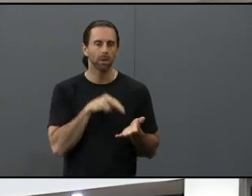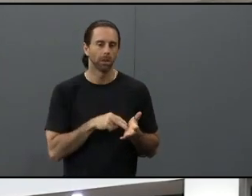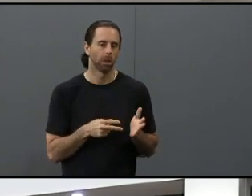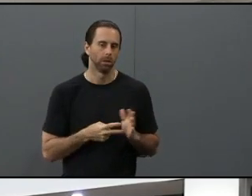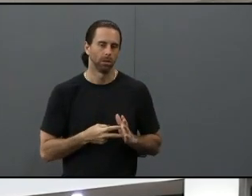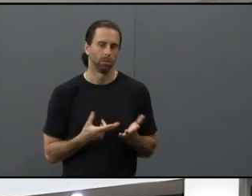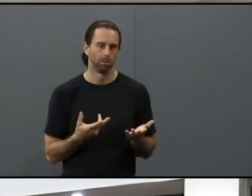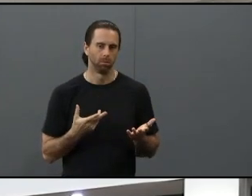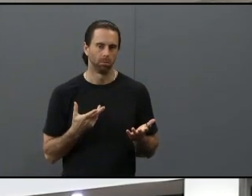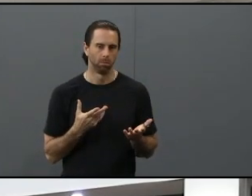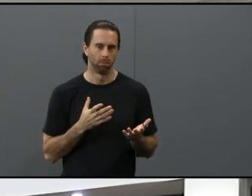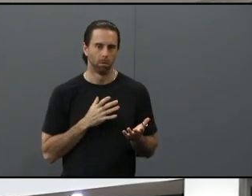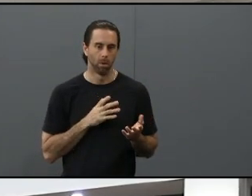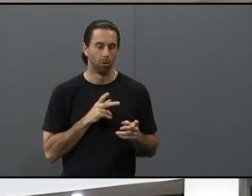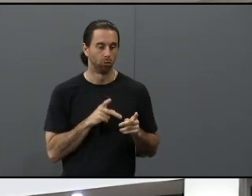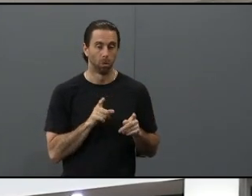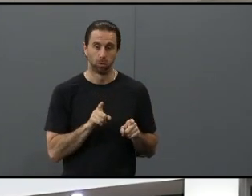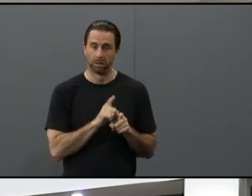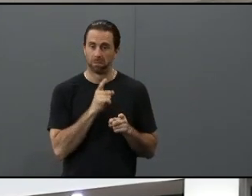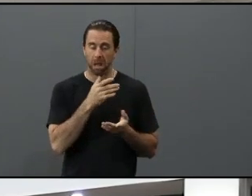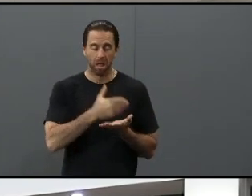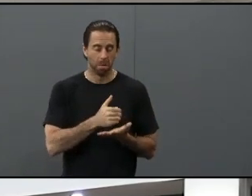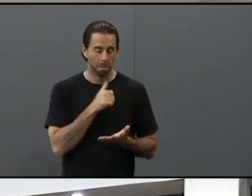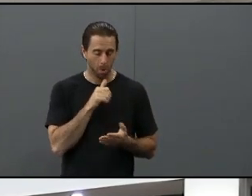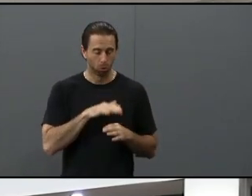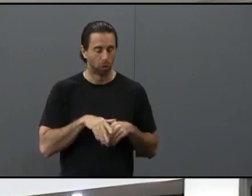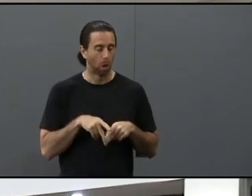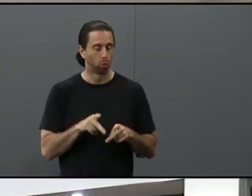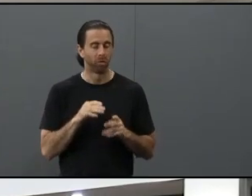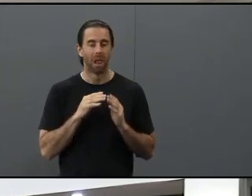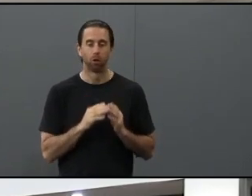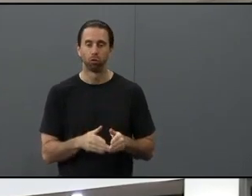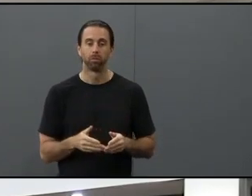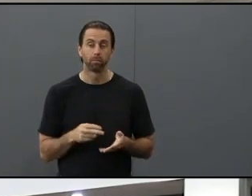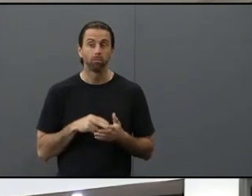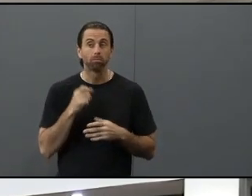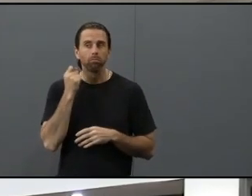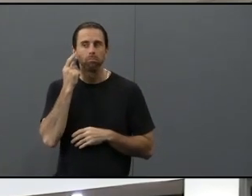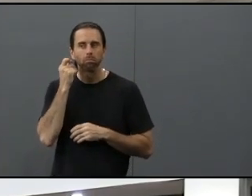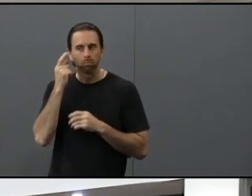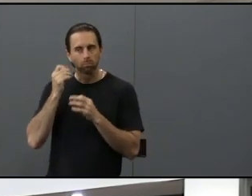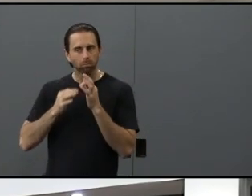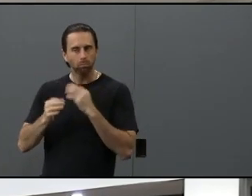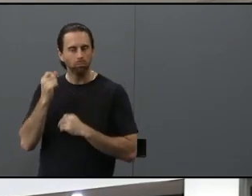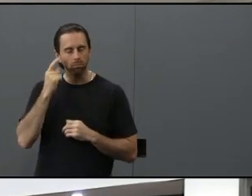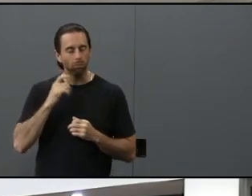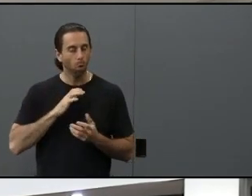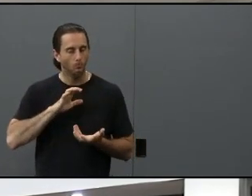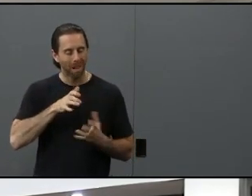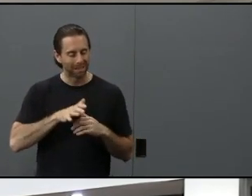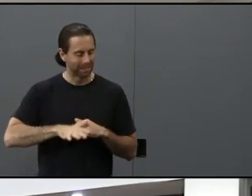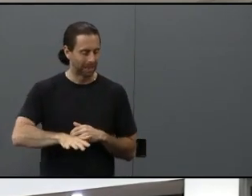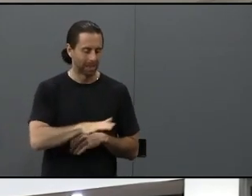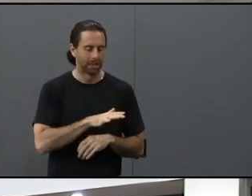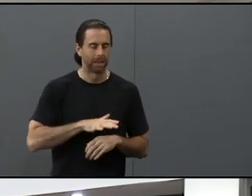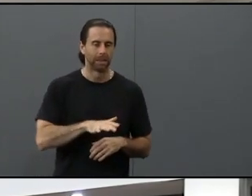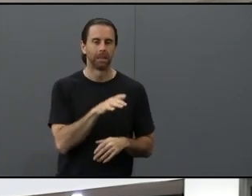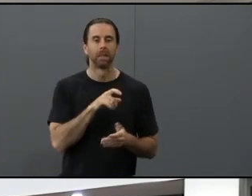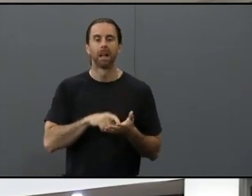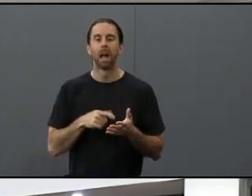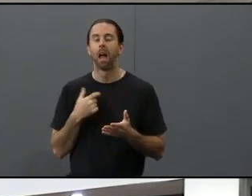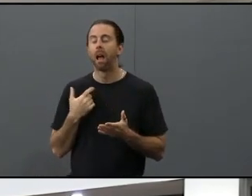les mêmes personnes qui ne font pas leurs arrêts aussi sur la rue du village je vous comprends très bien il y a une complexité lorsqu'on est